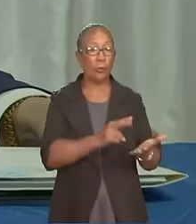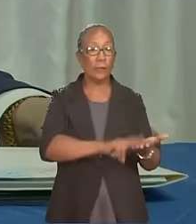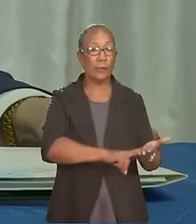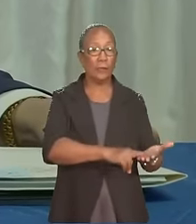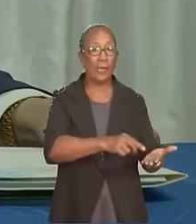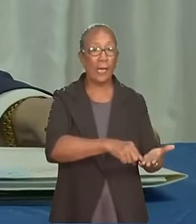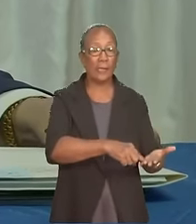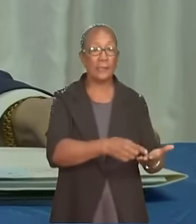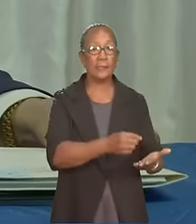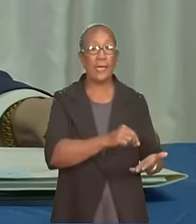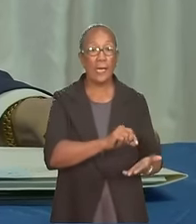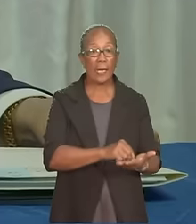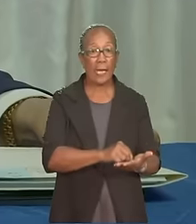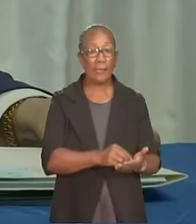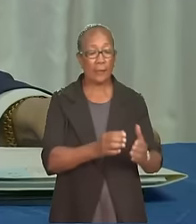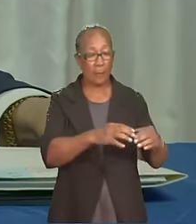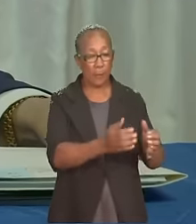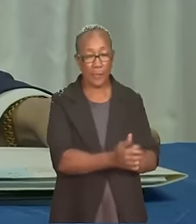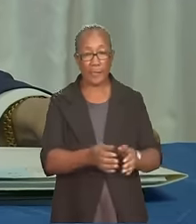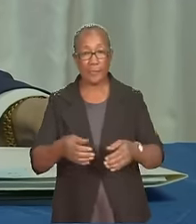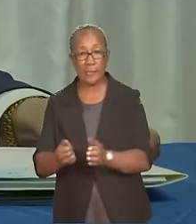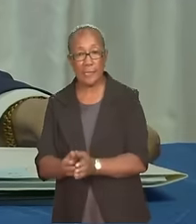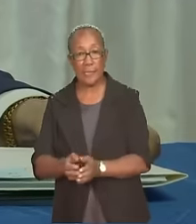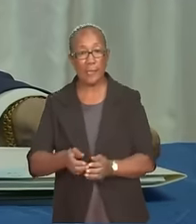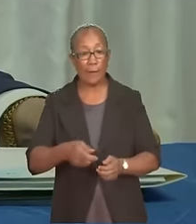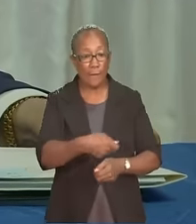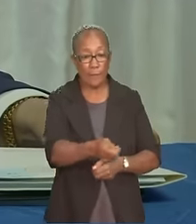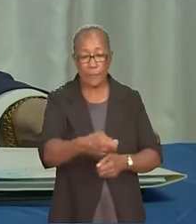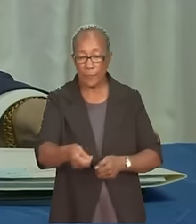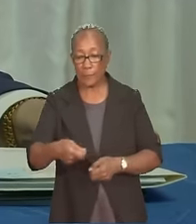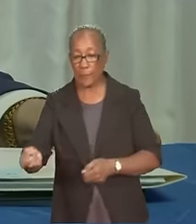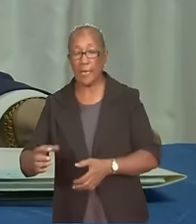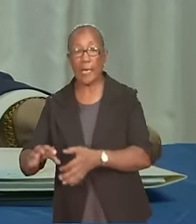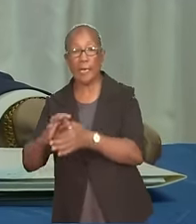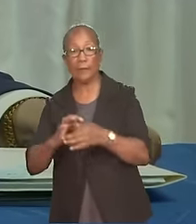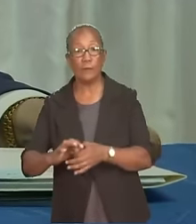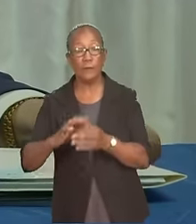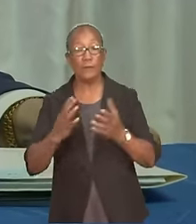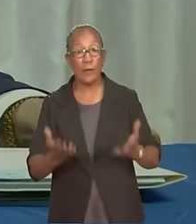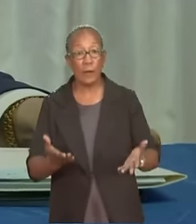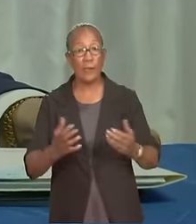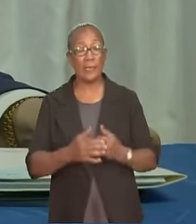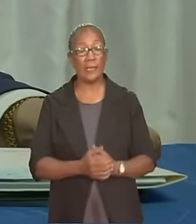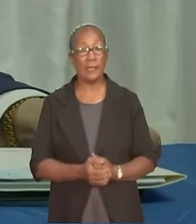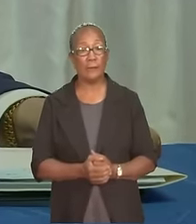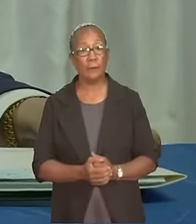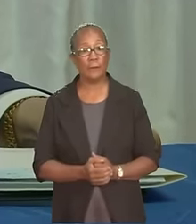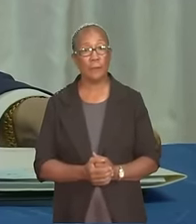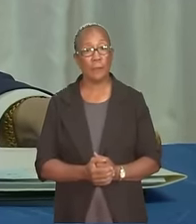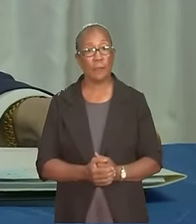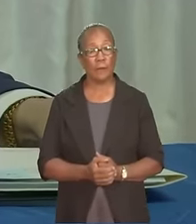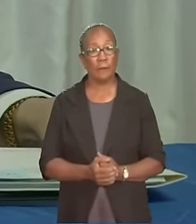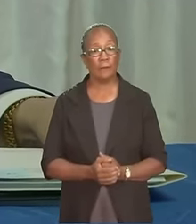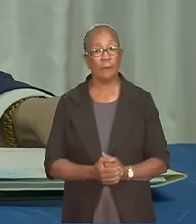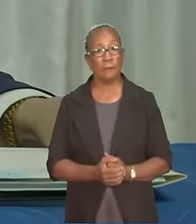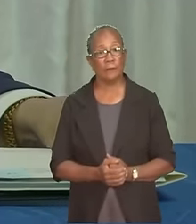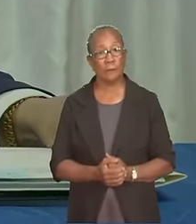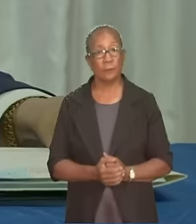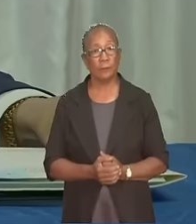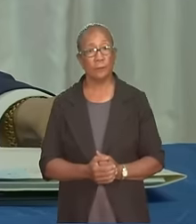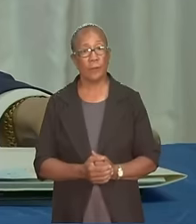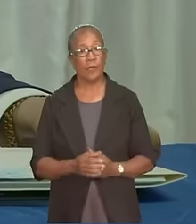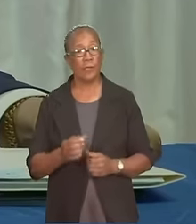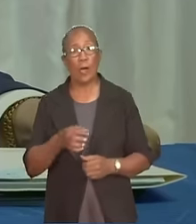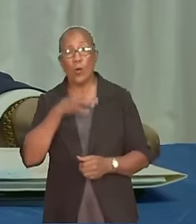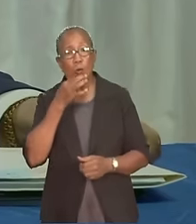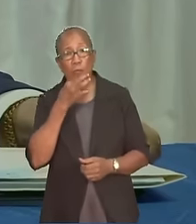die percelen kan verdelen aan die familieleden. En voor de rest moeten ze een straat daar ontwikkelen, moet de infrastructuur daar komen, want dan gaan zij geen